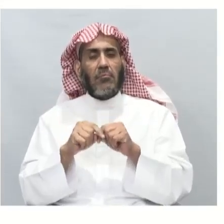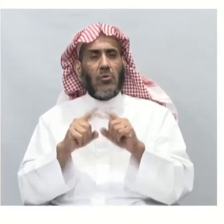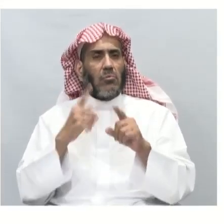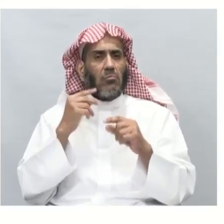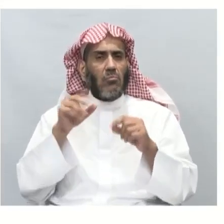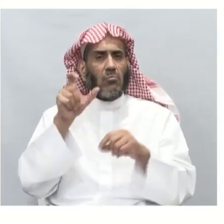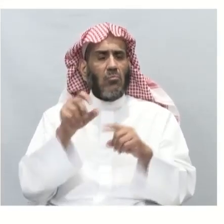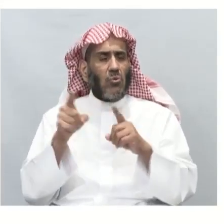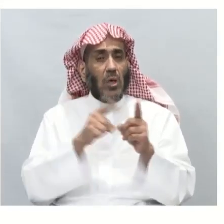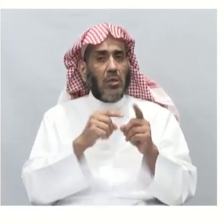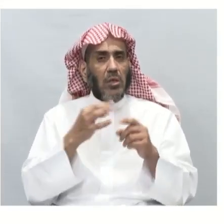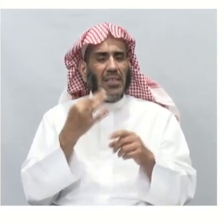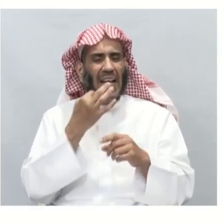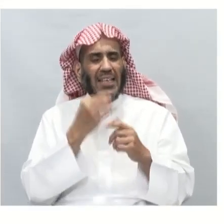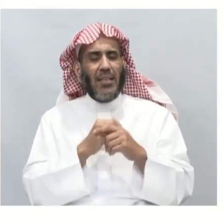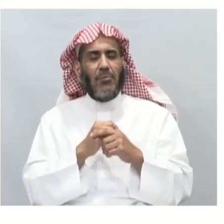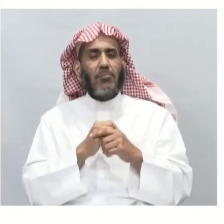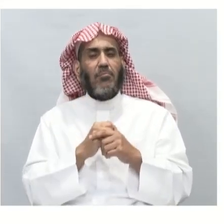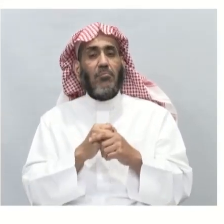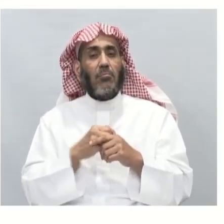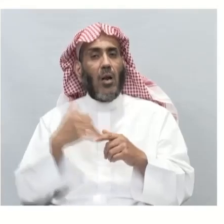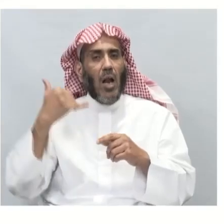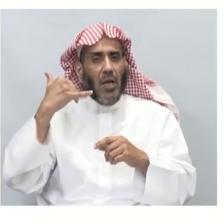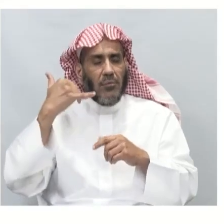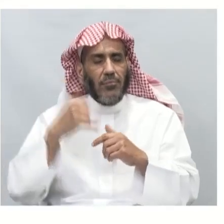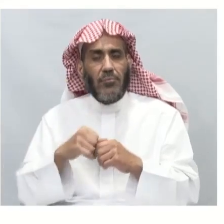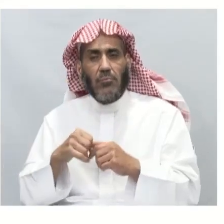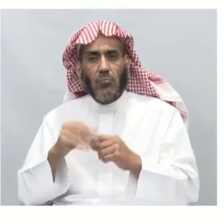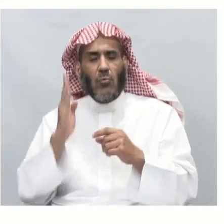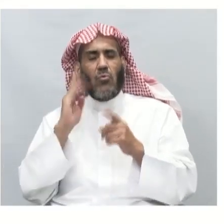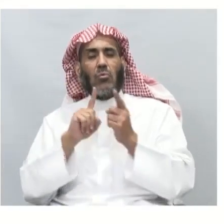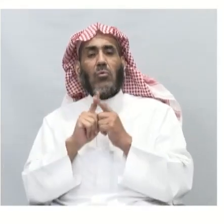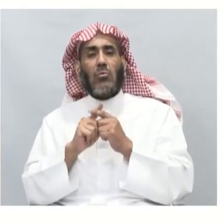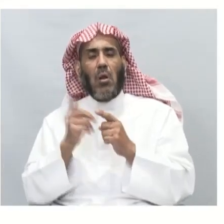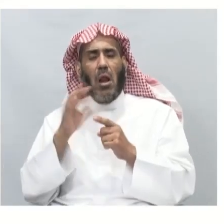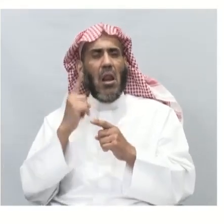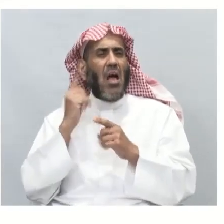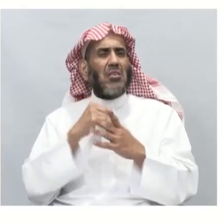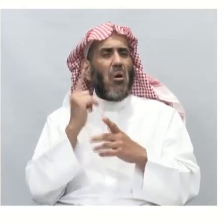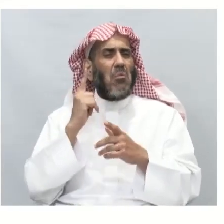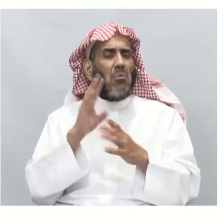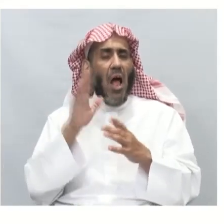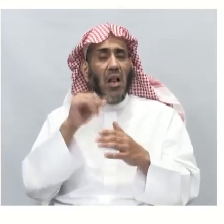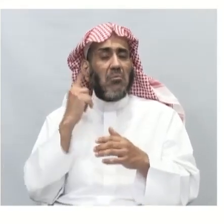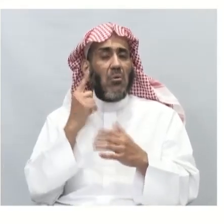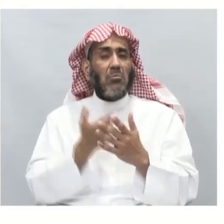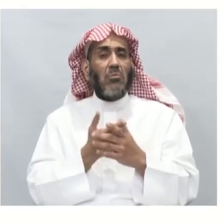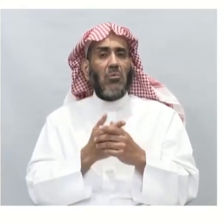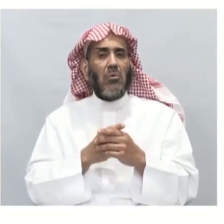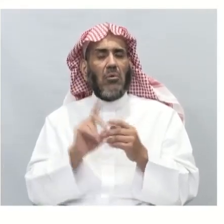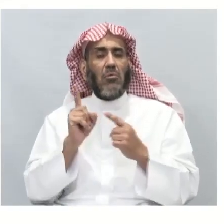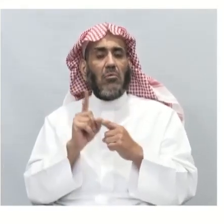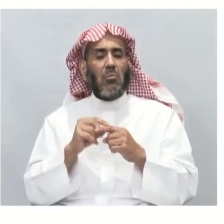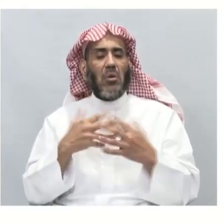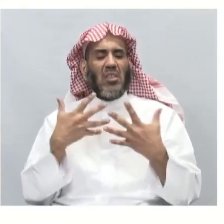شخص يتحدث عبر الهاتف ويشير بقوله لا اسمعك هل تسمعني وهناك علامات كما